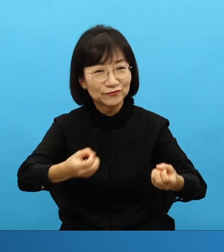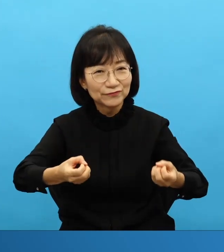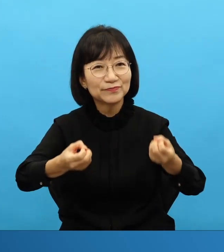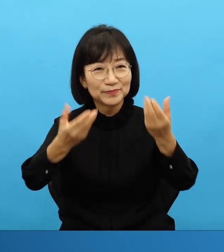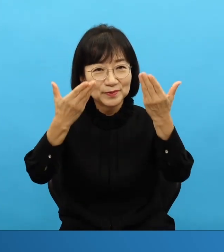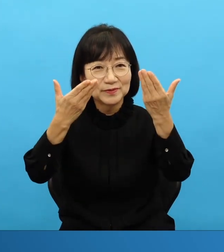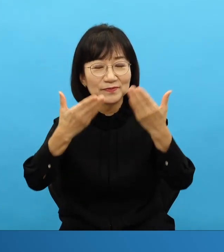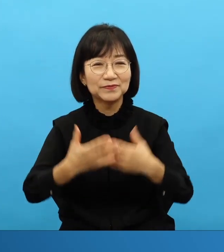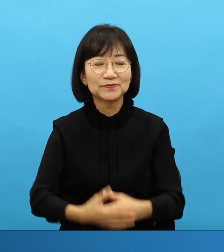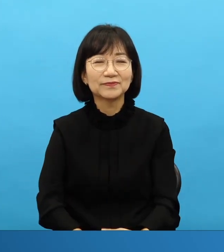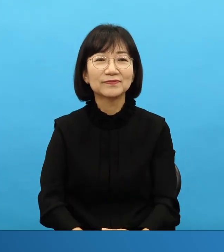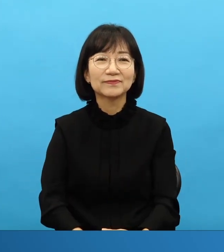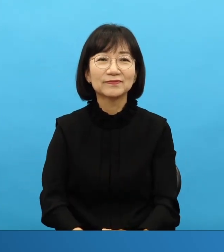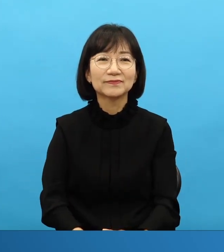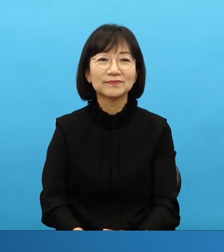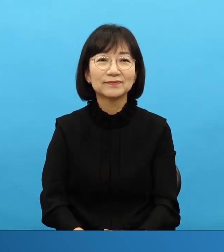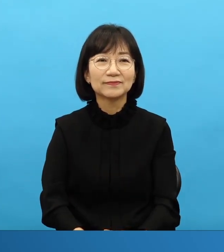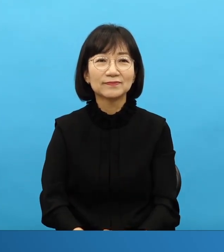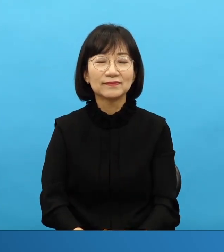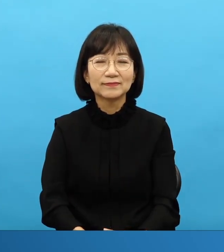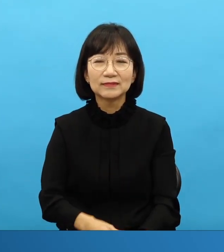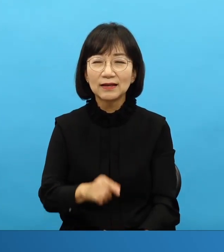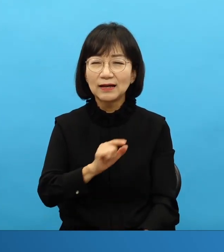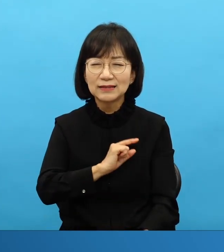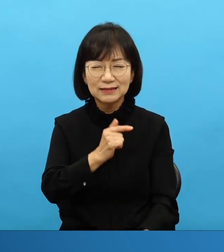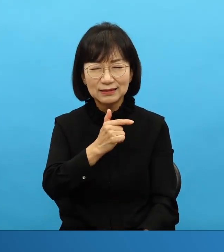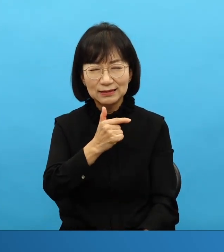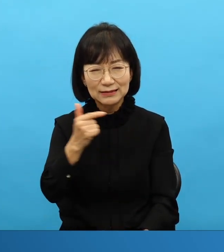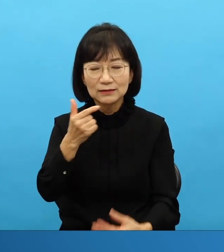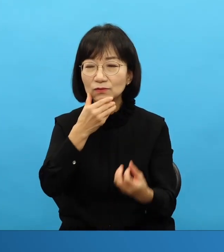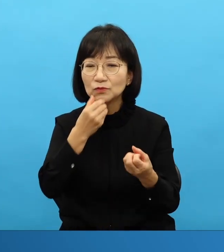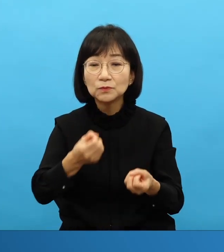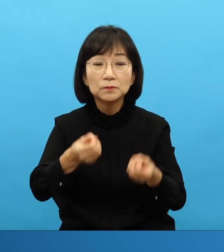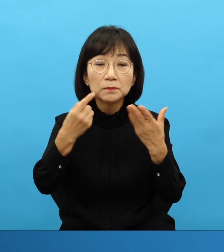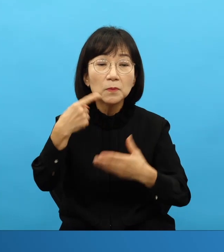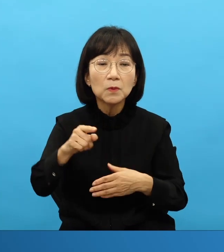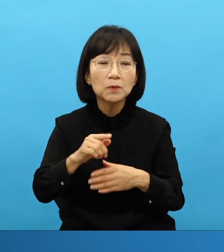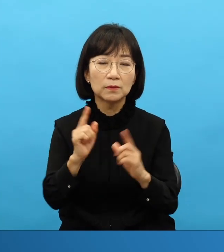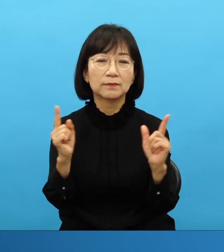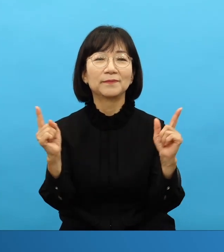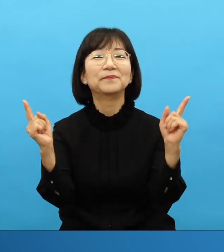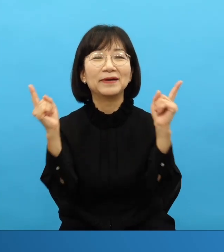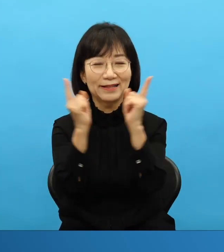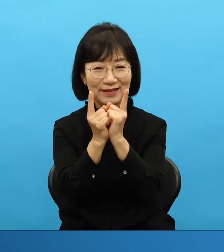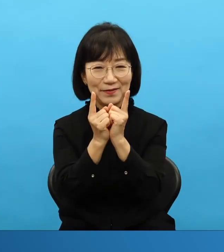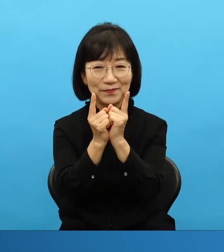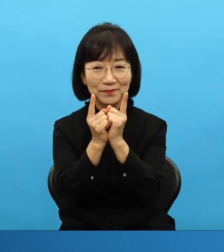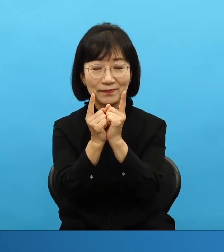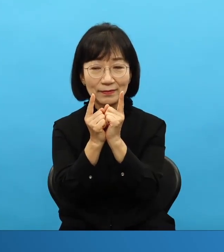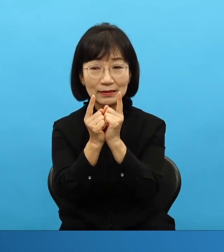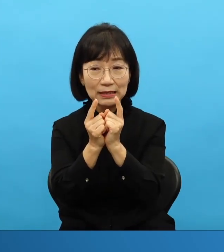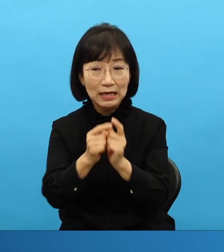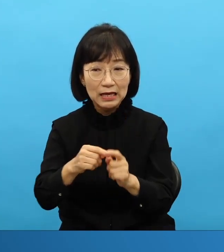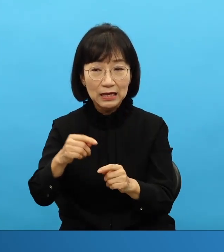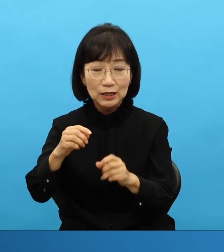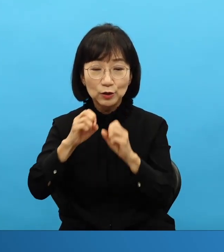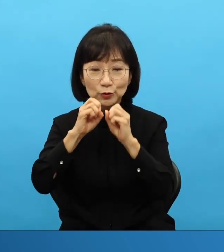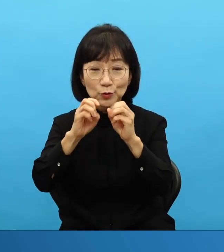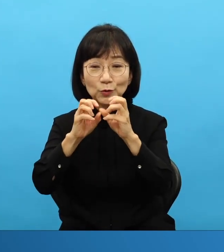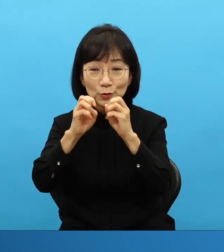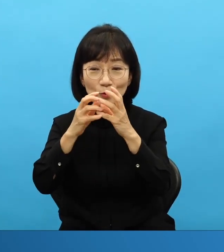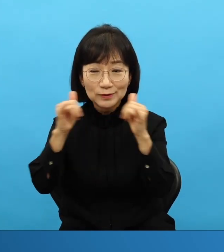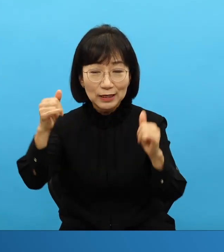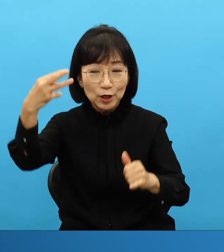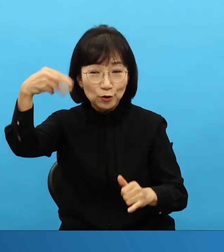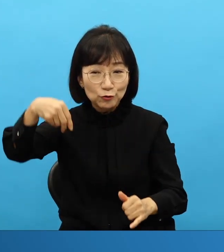福。 가장 큰 축복이 만남의 축복이에요. 所以最大的祝福就是相见的祝福。 전도자를 만남으로 제가 전도자가 되어